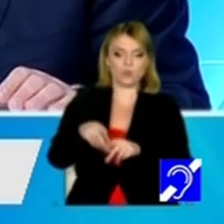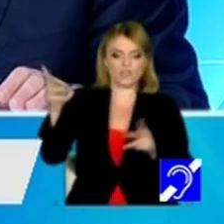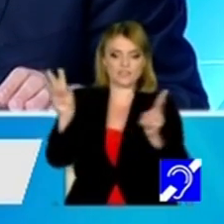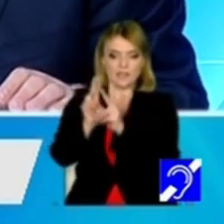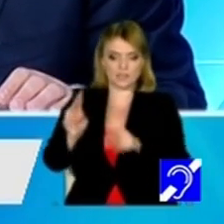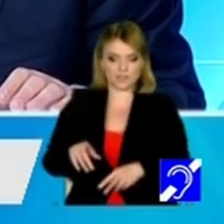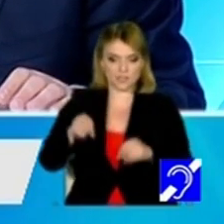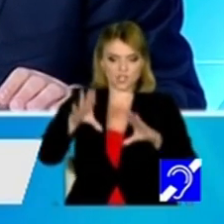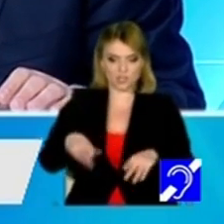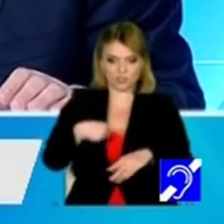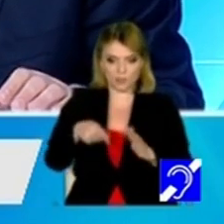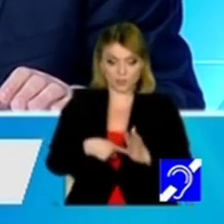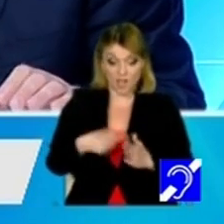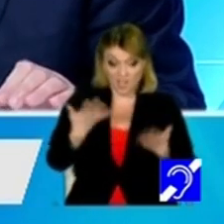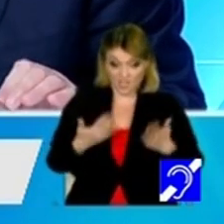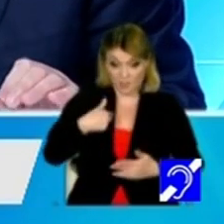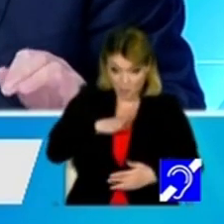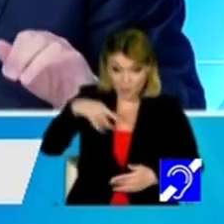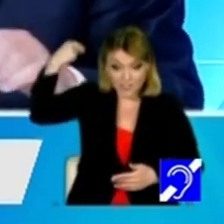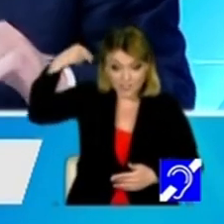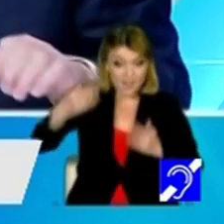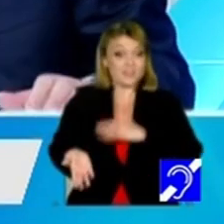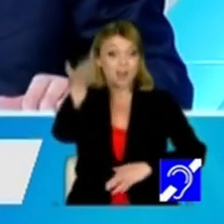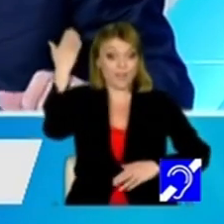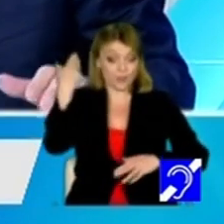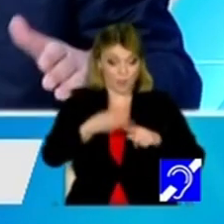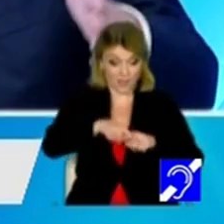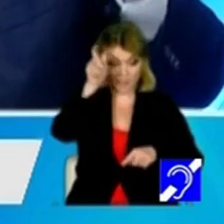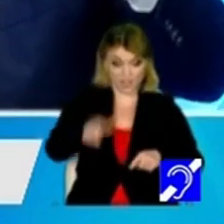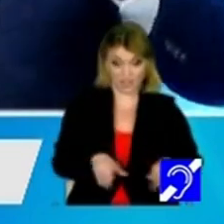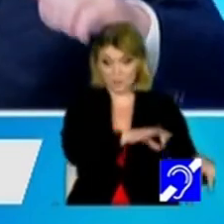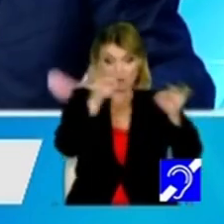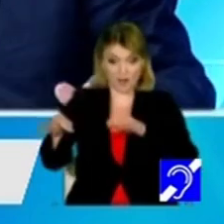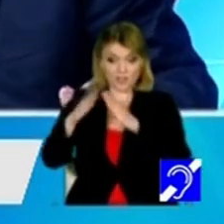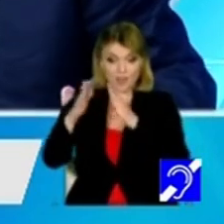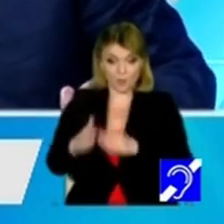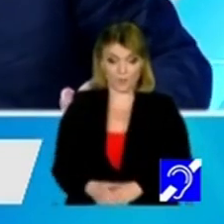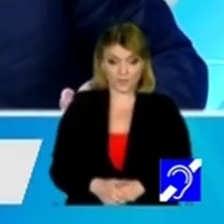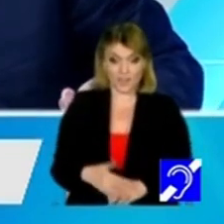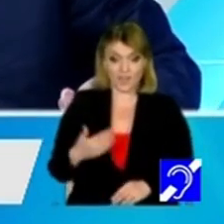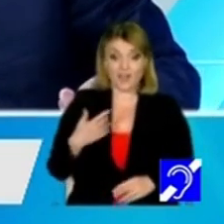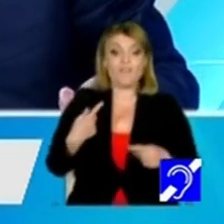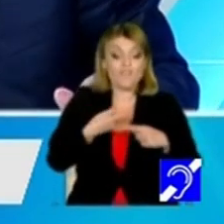ca să-i ții Dodon cu Plahotniuc până la alegeri parlamentare. Să nu fie același scenariu. Eu cum vreau să vorbesc cu familie. Ia că noi și discutăm.